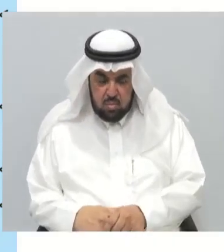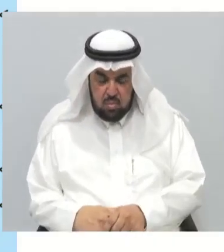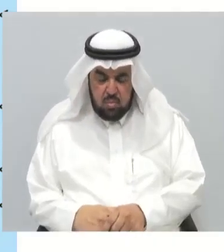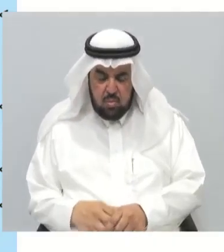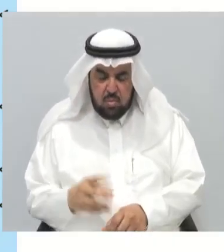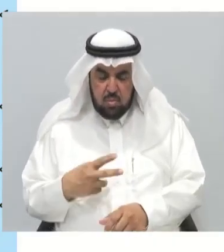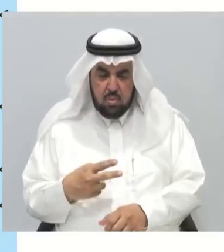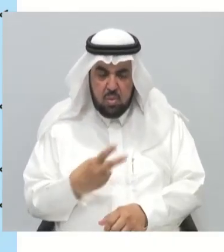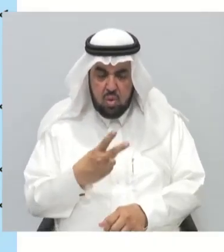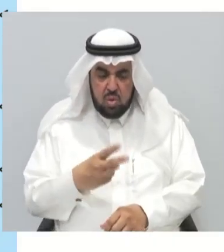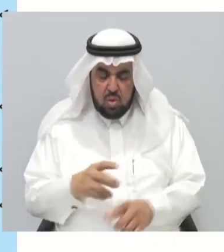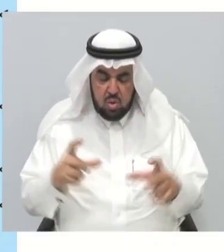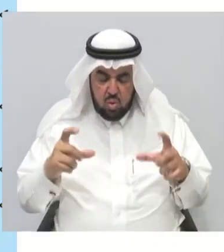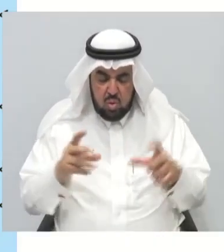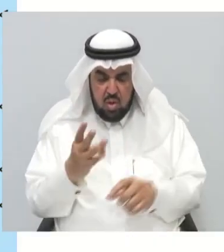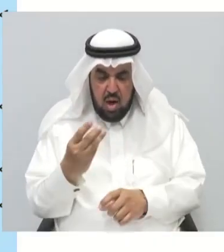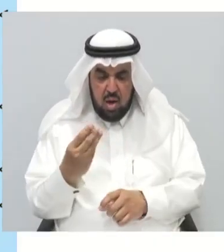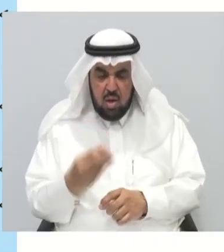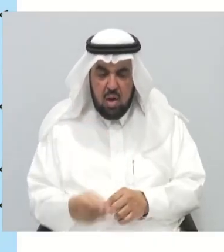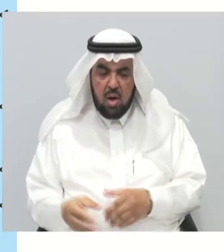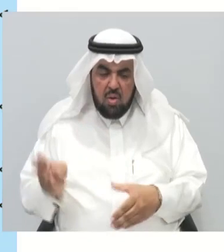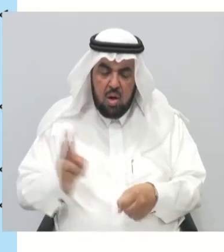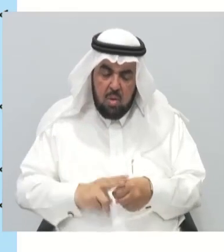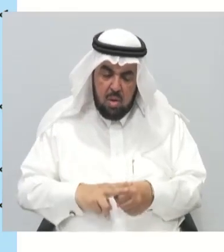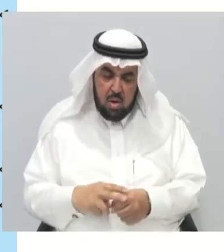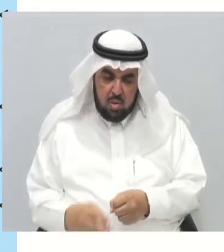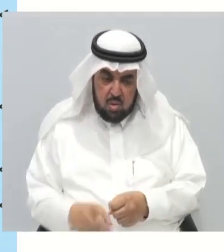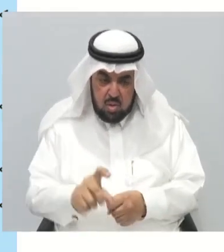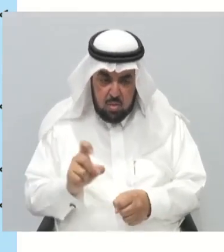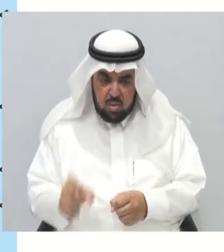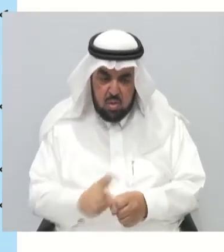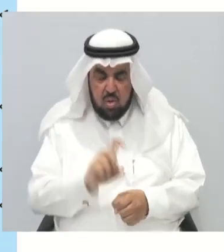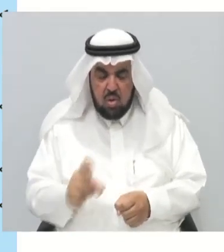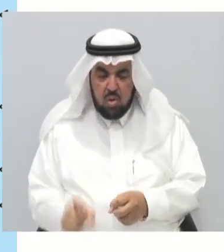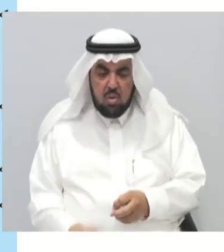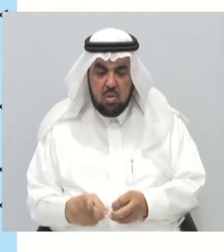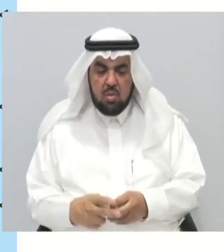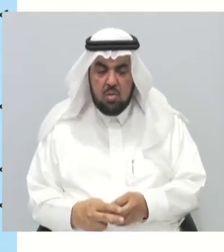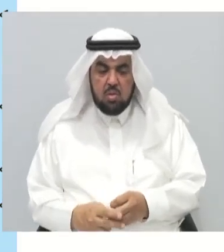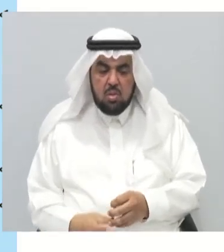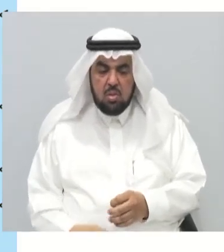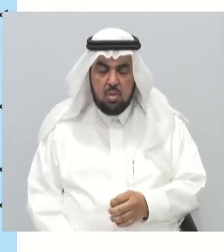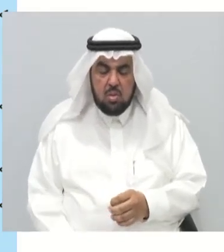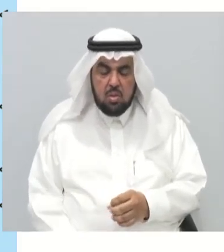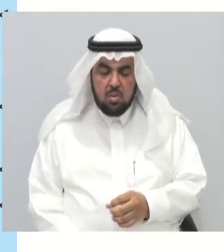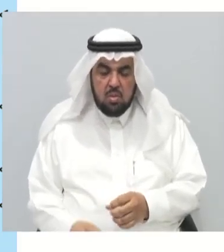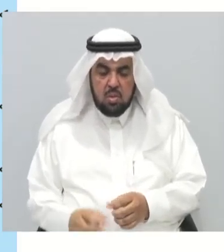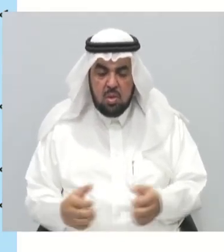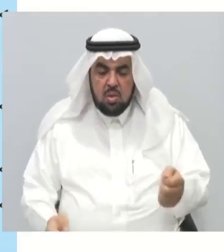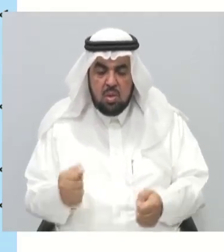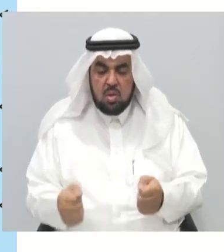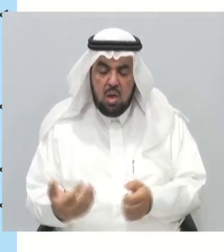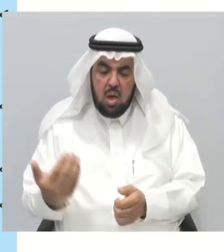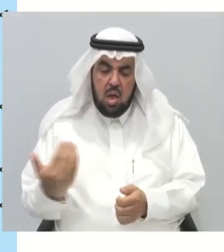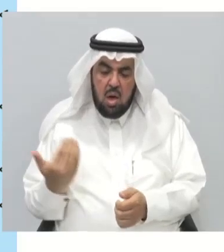بهذه الطريقه لاحظوا نفس اللبنه نكررها مره اخرى نقوم بسحبها ونغير القياده